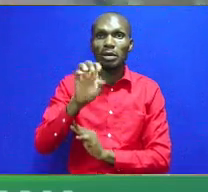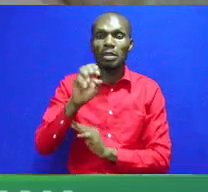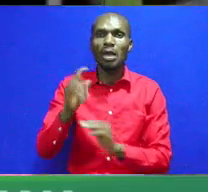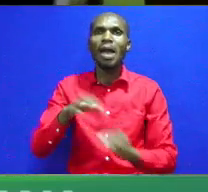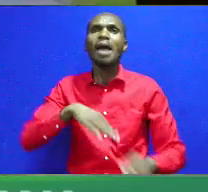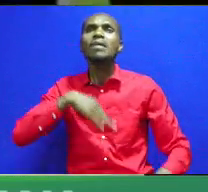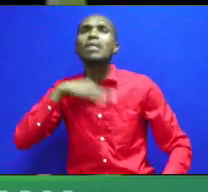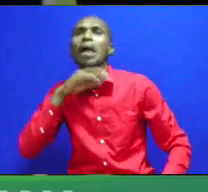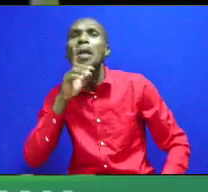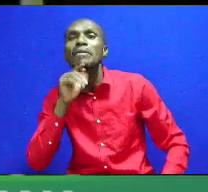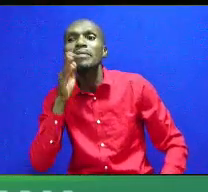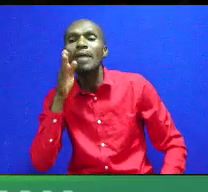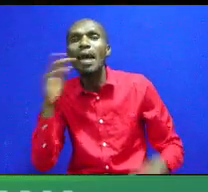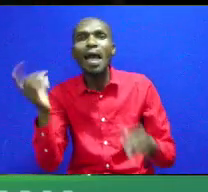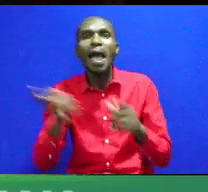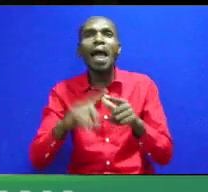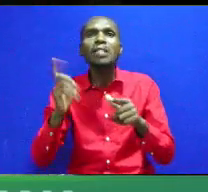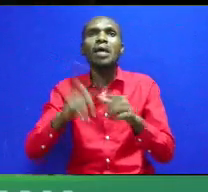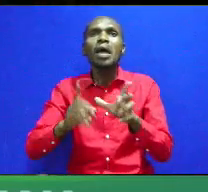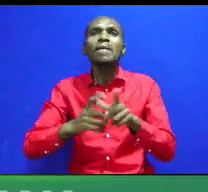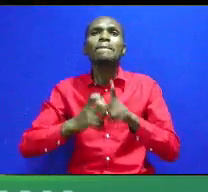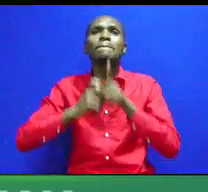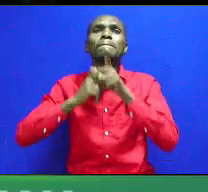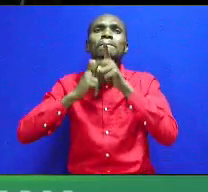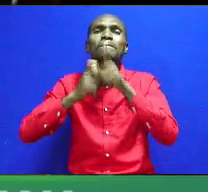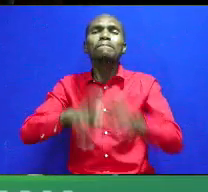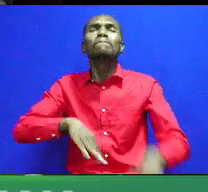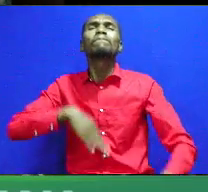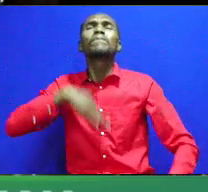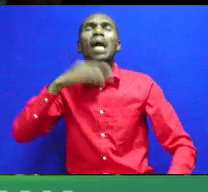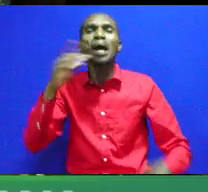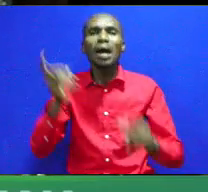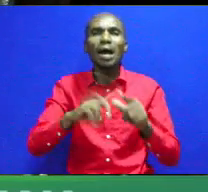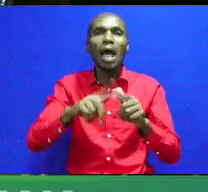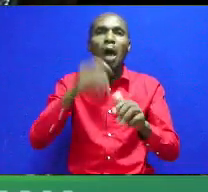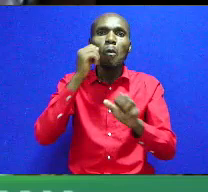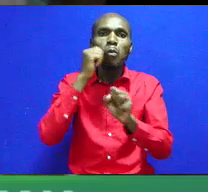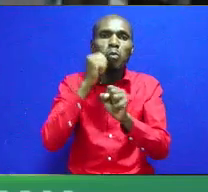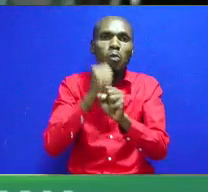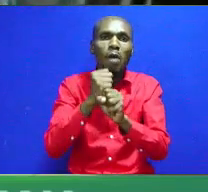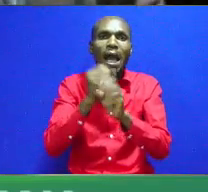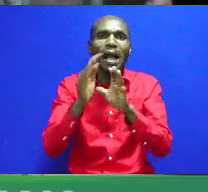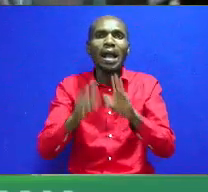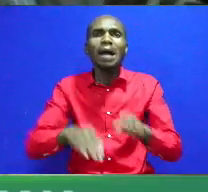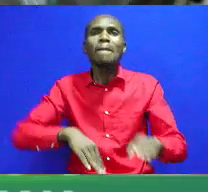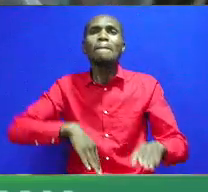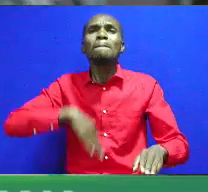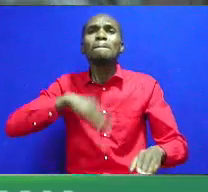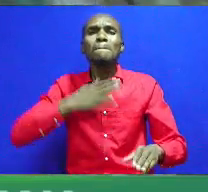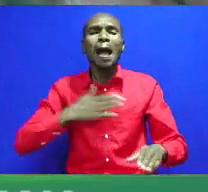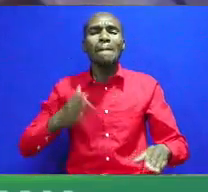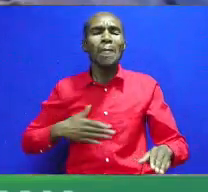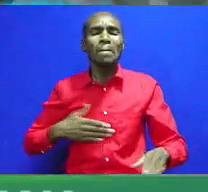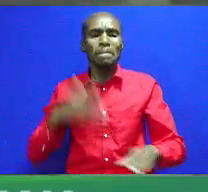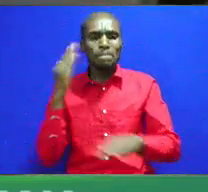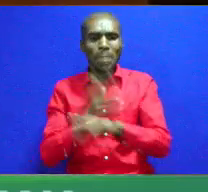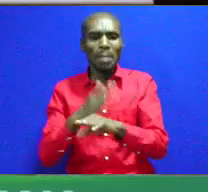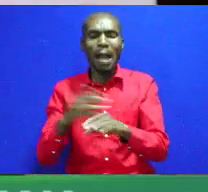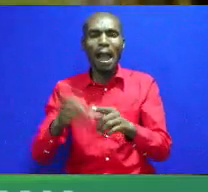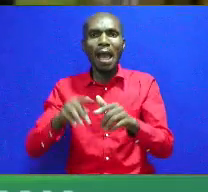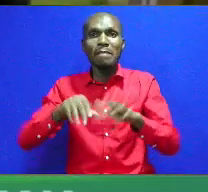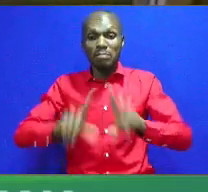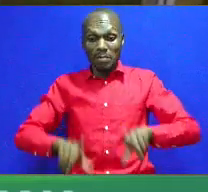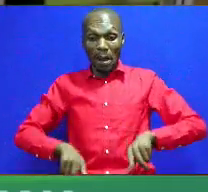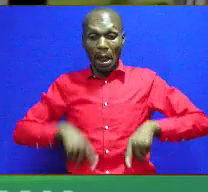bo gimabwa ya bwa bwa sogwa kwa lisasi ase abakuri mire mubande batikirito chingo machinyinga ase mibire yabo ase bono bagenderete kweru anerera